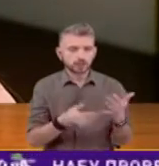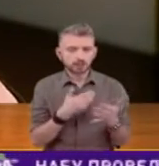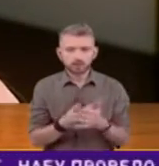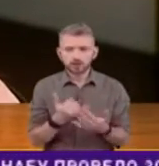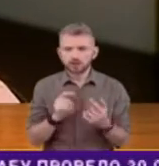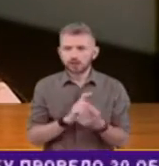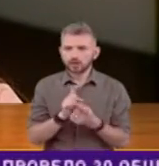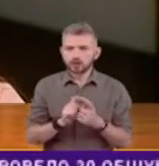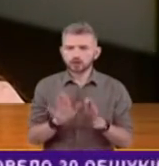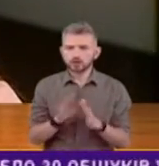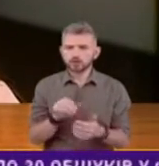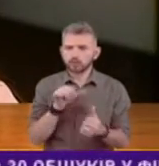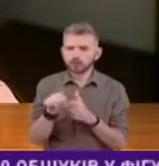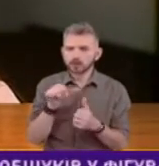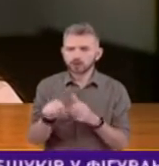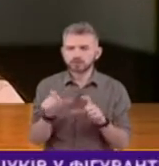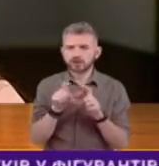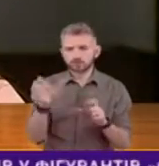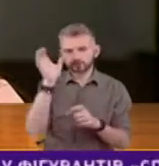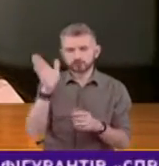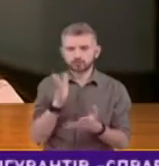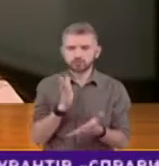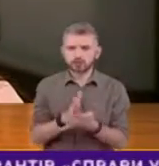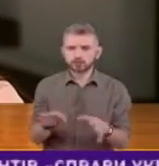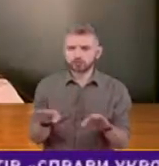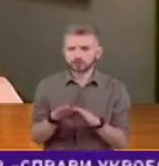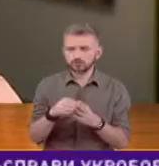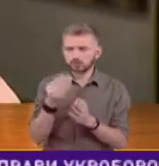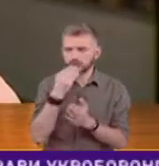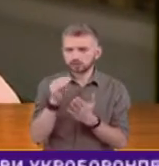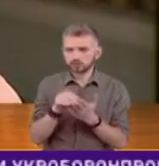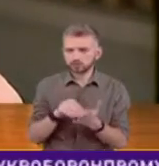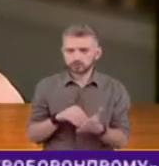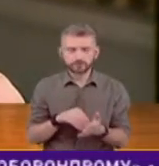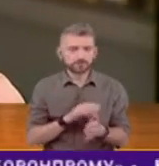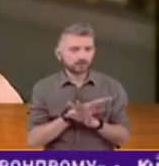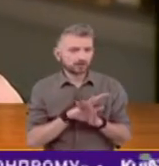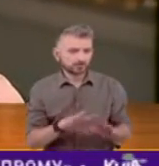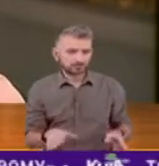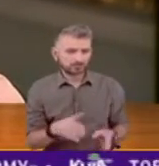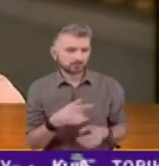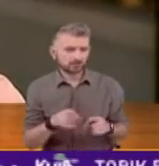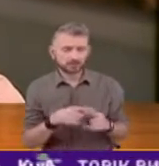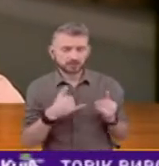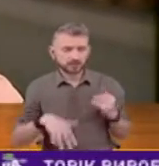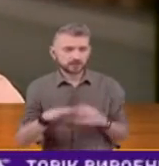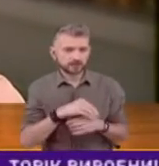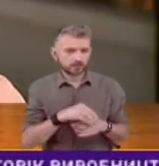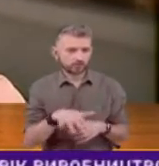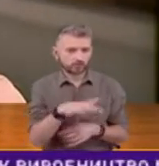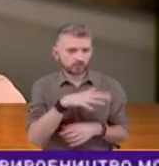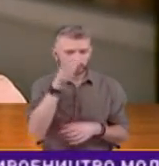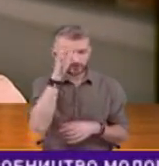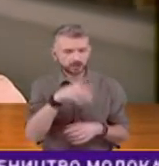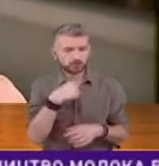виключні заклади освіти будуть мати подібну рецептуру і на них. Ні, жодним чином. Розкажіть, тобто, тут як це буде відбуватися? Ні, це для всієї освіти. Мова йде про те,